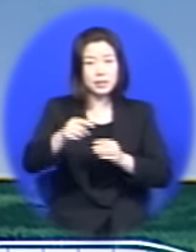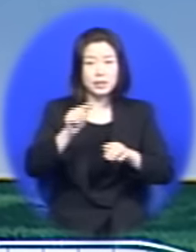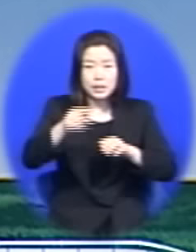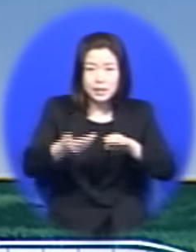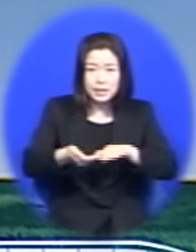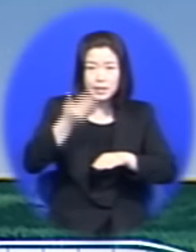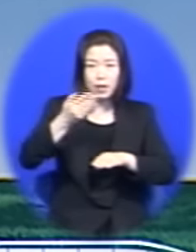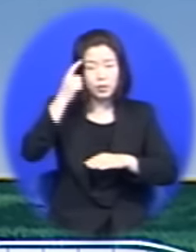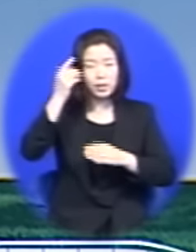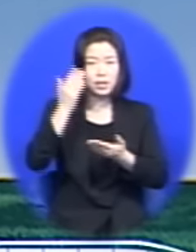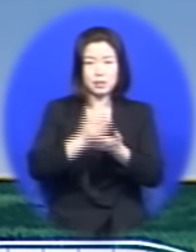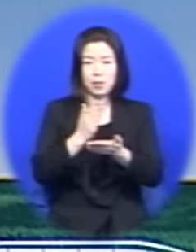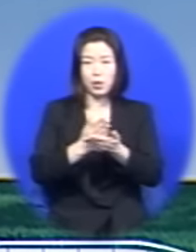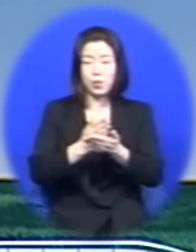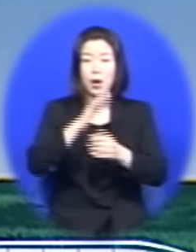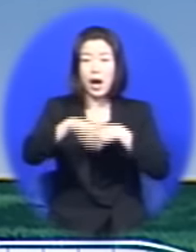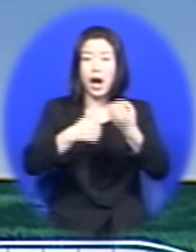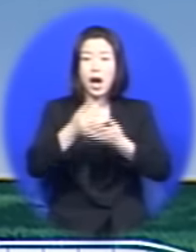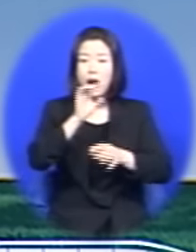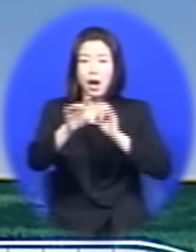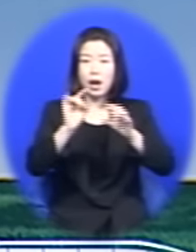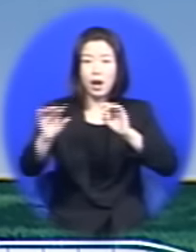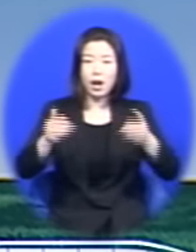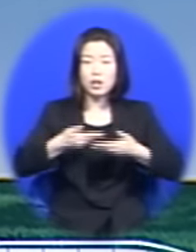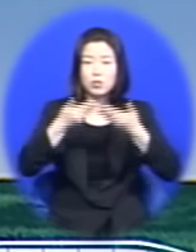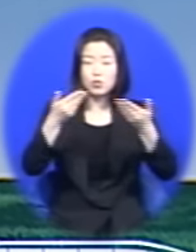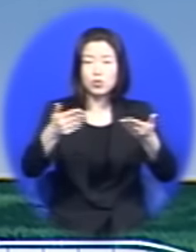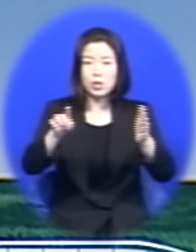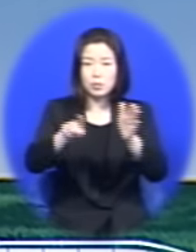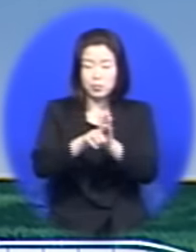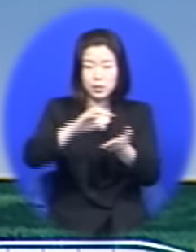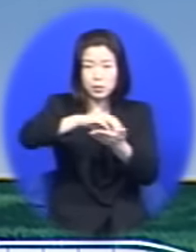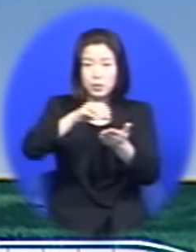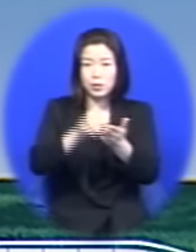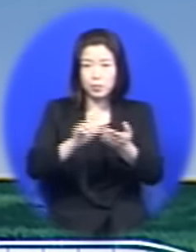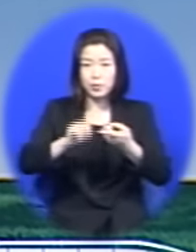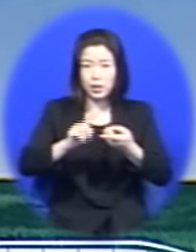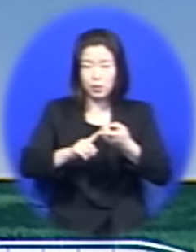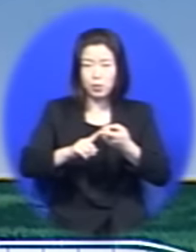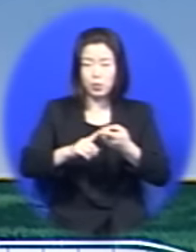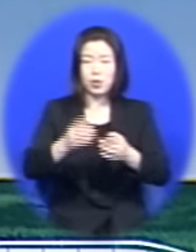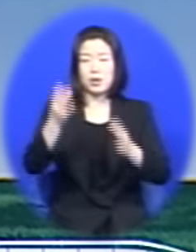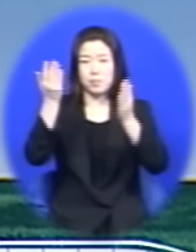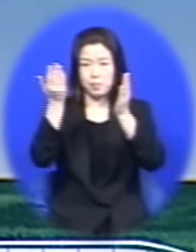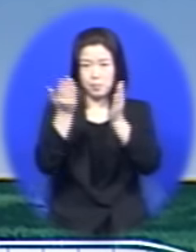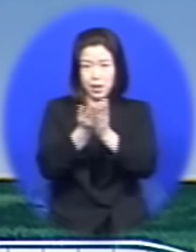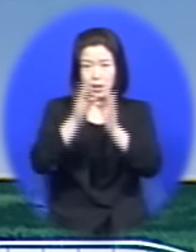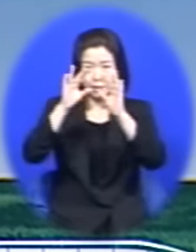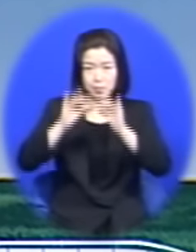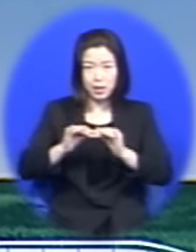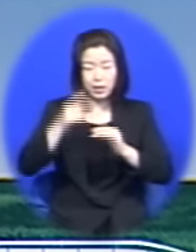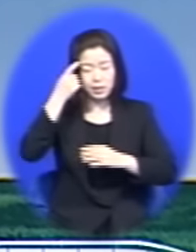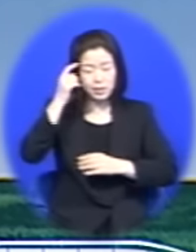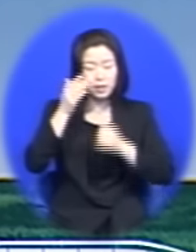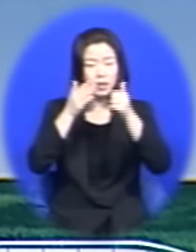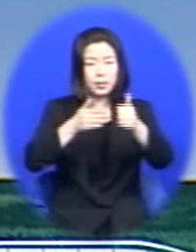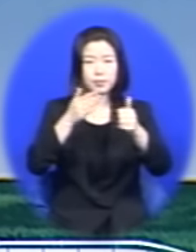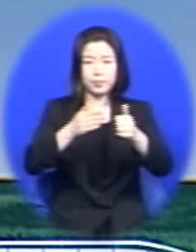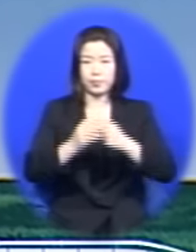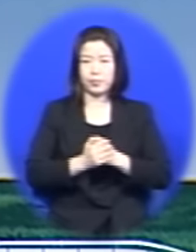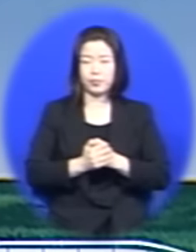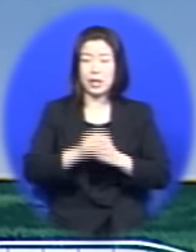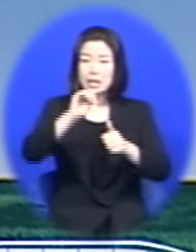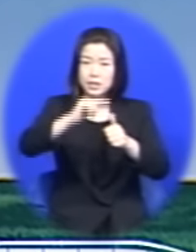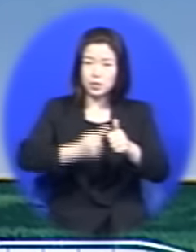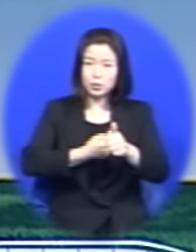말고 하나님께서 각 사람에게 나누어 주신 믿음의 분량대로 분수에 맞게 생각하십시오.